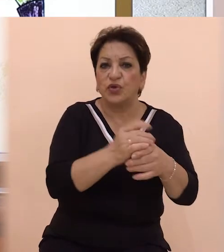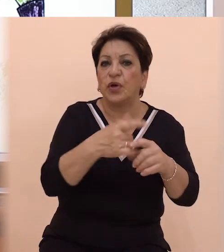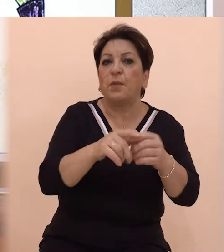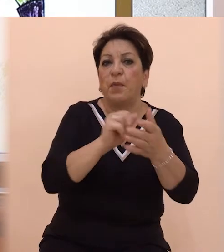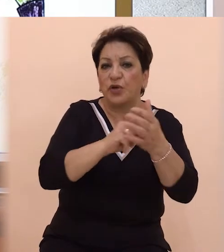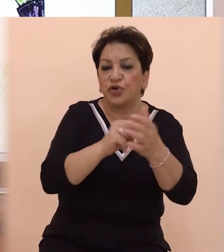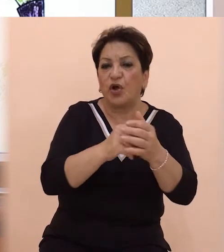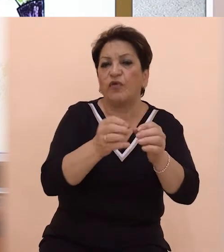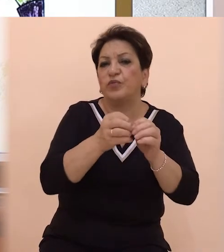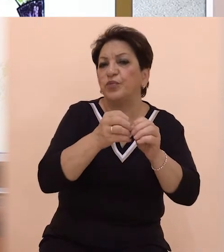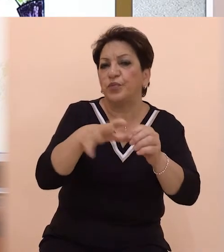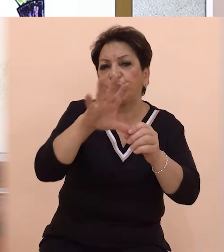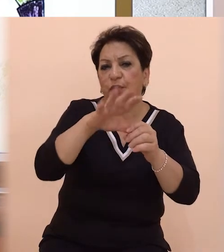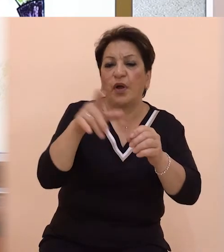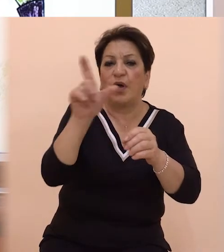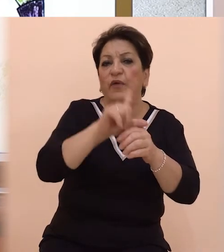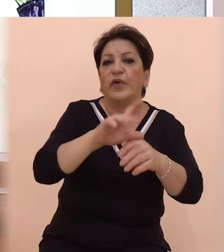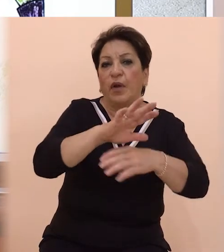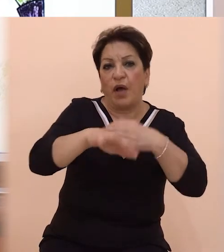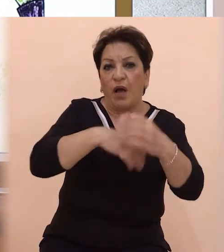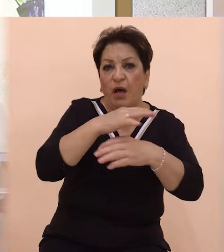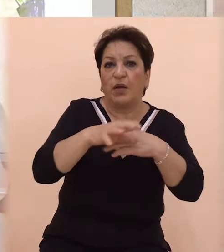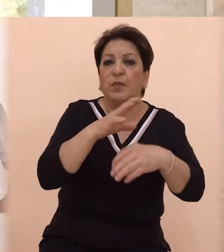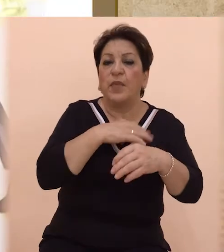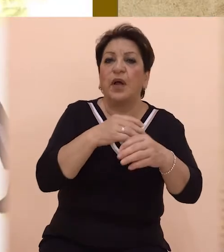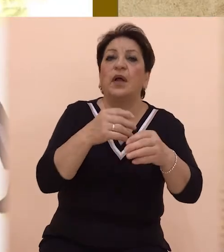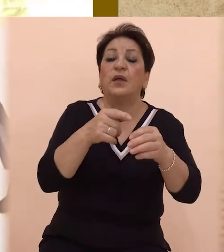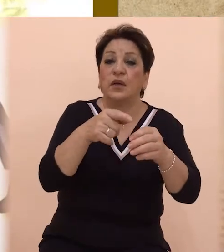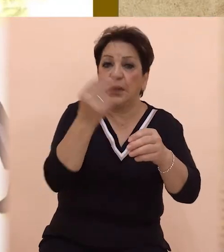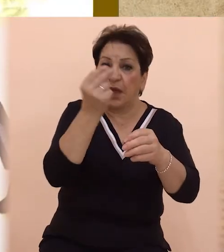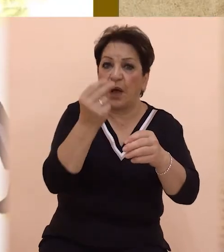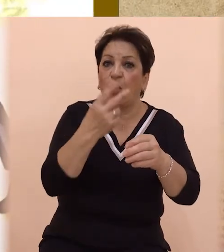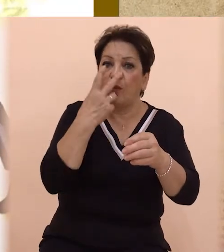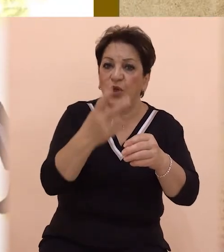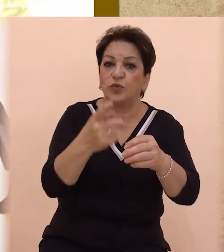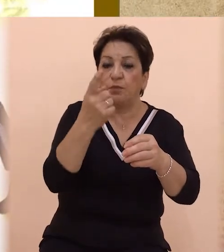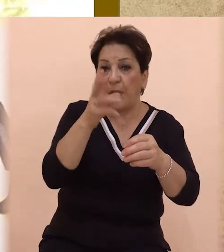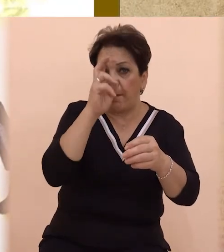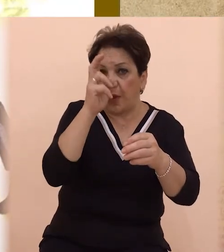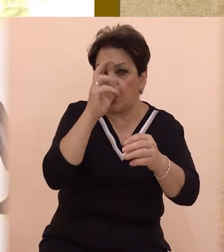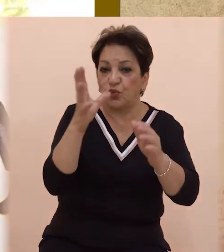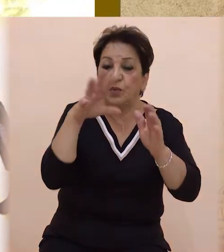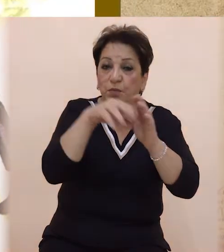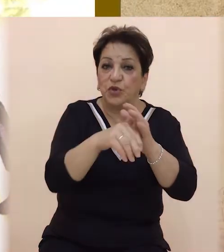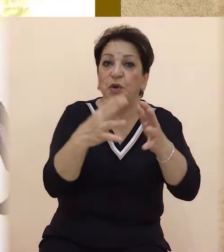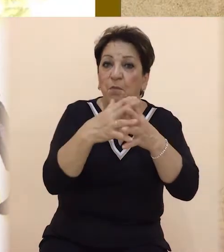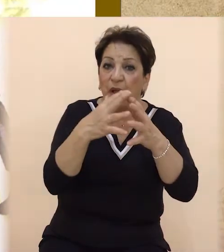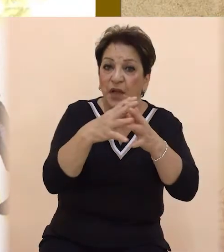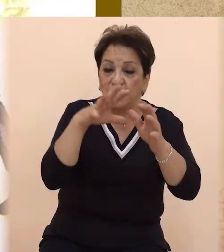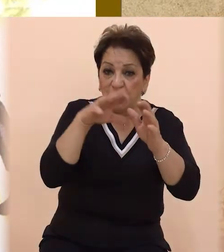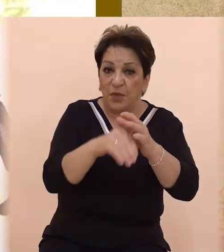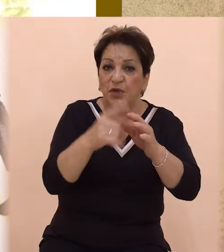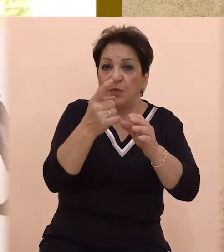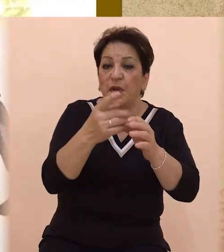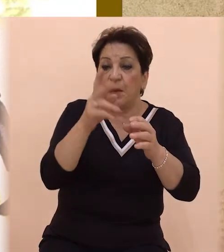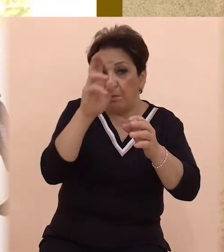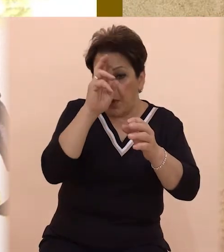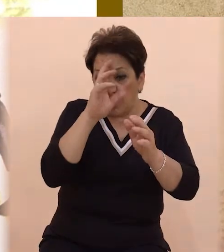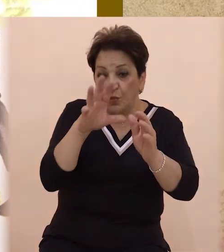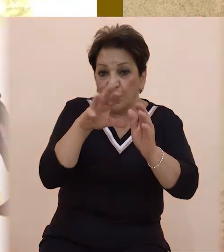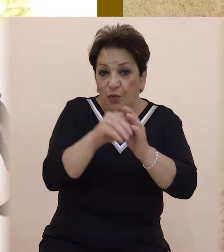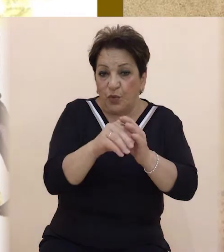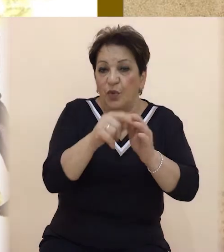պատճարով և նկարոմ տեսնում եք, որ մի պետություններ գրավելով պատերազմի մեջ ներքաշում էր նաև